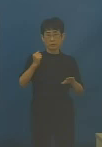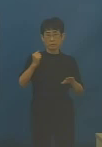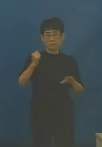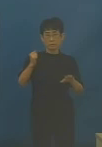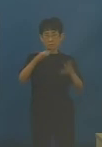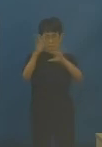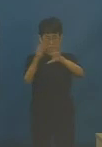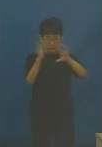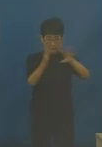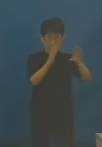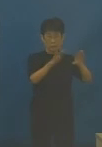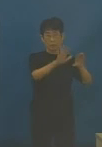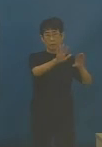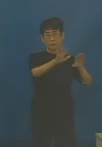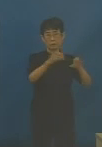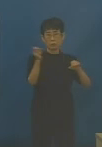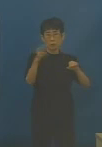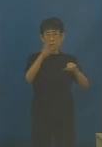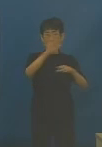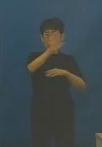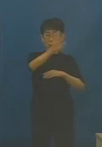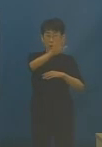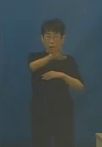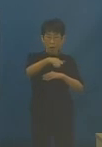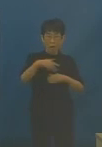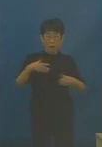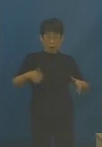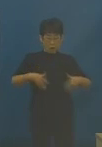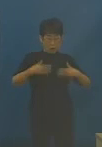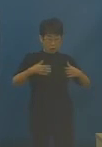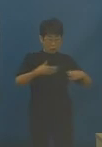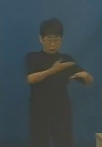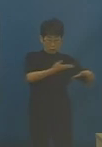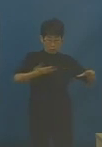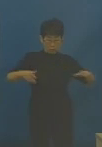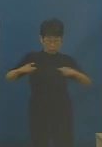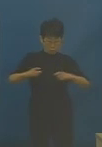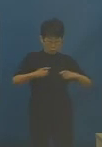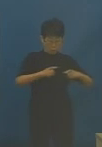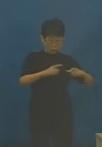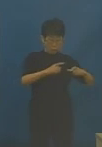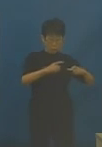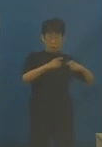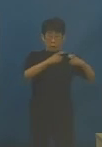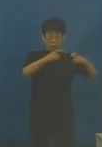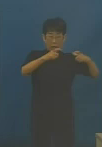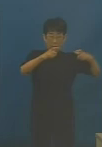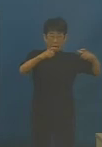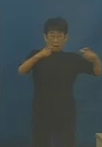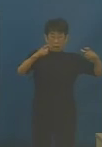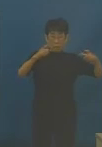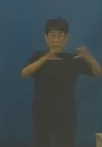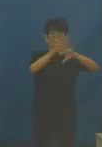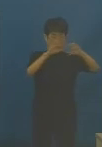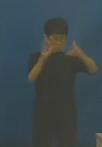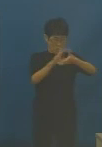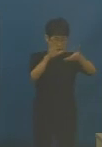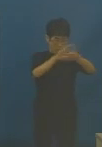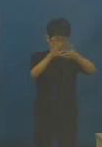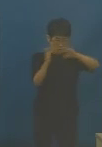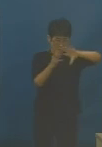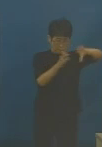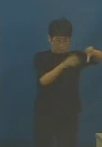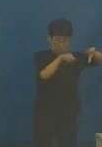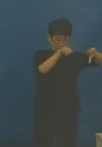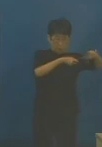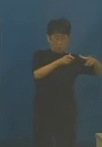このあとさらに暖かい海域を通るために猛烈な台風に再び発達する恐れもあります。